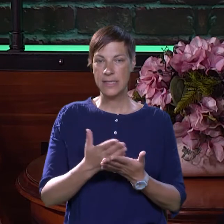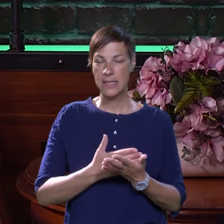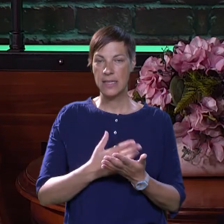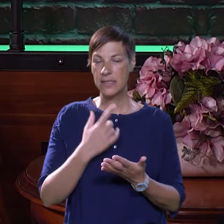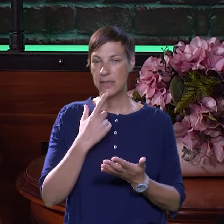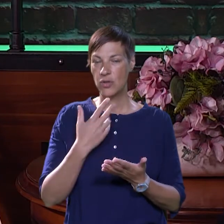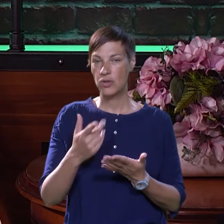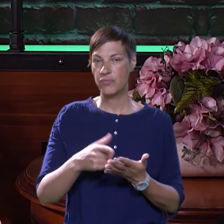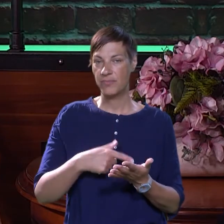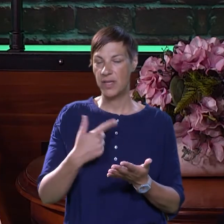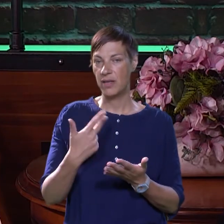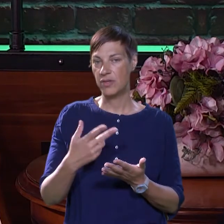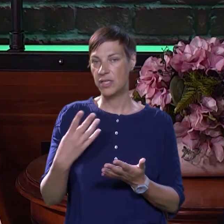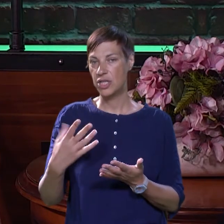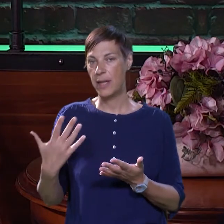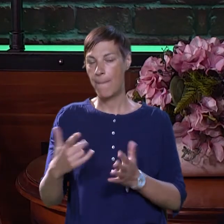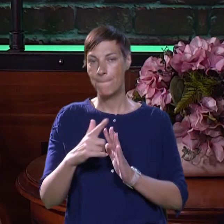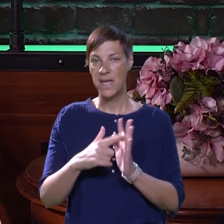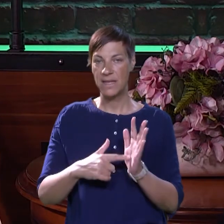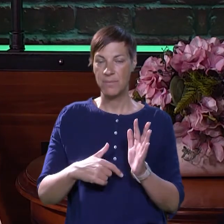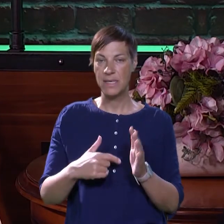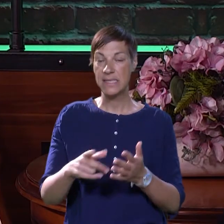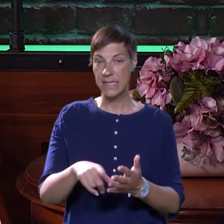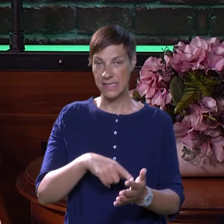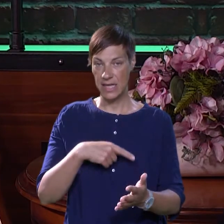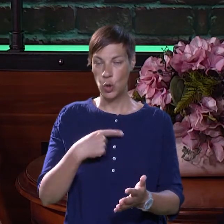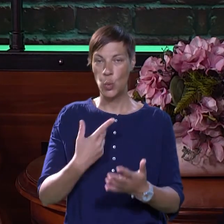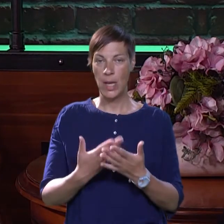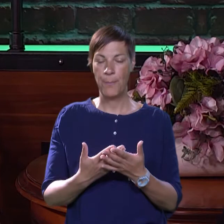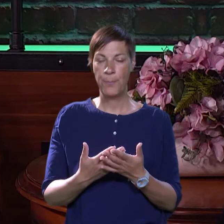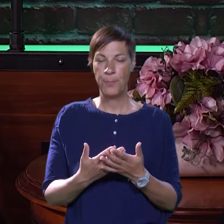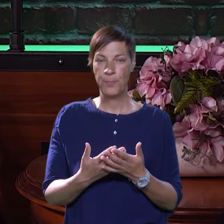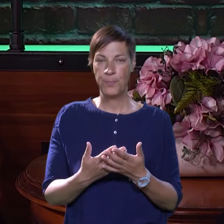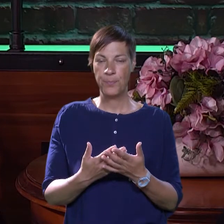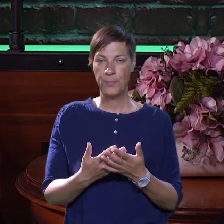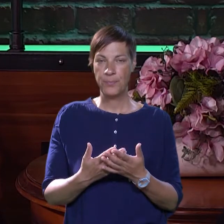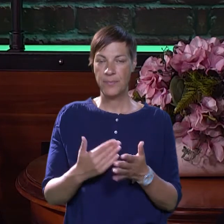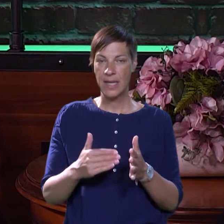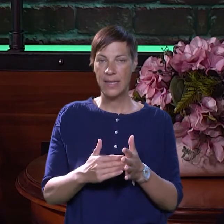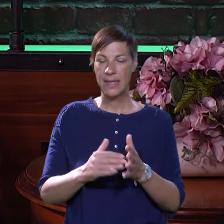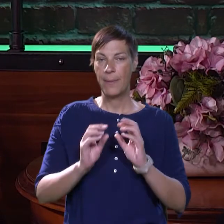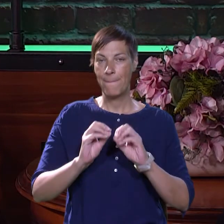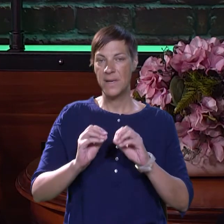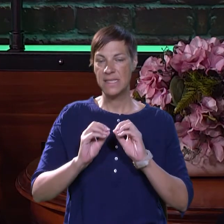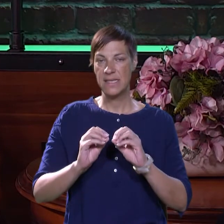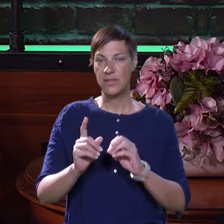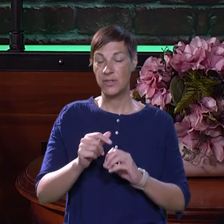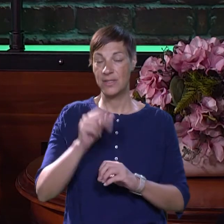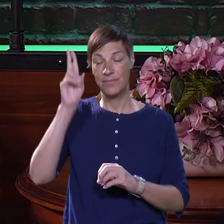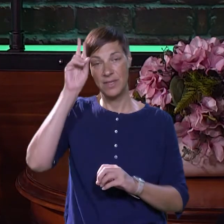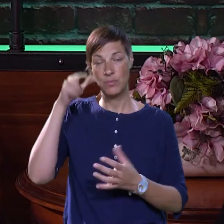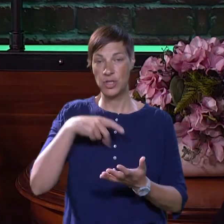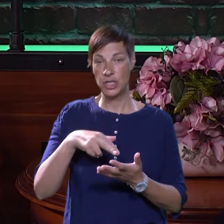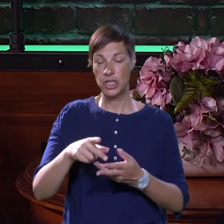koji traju po 3, 4, 5 mjeseci i dulje, jer treba se educirati, ne može se